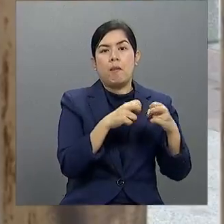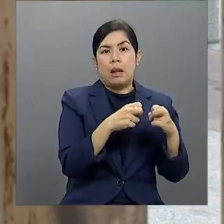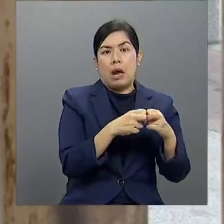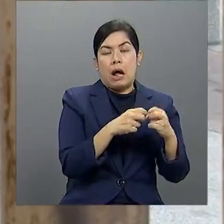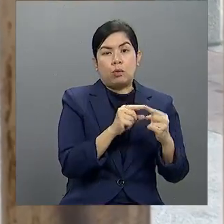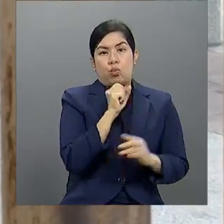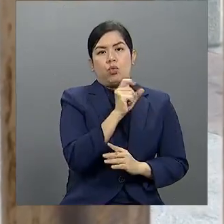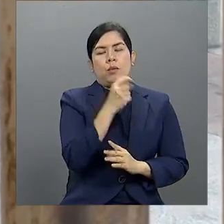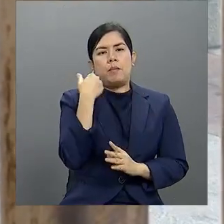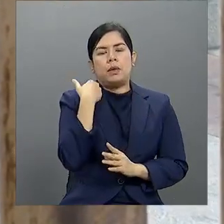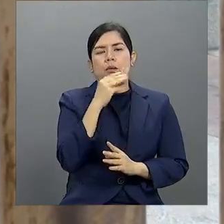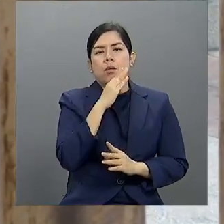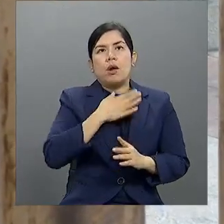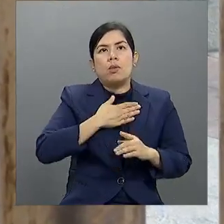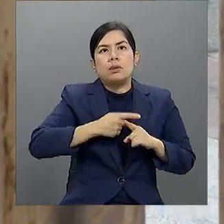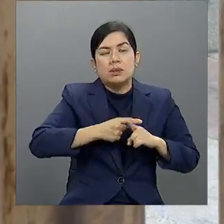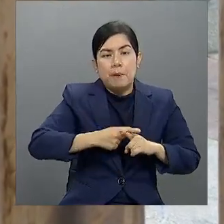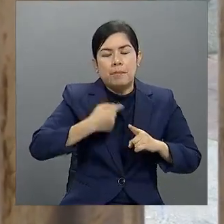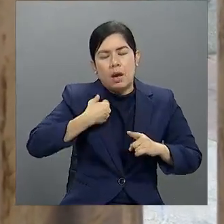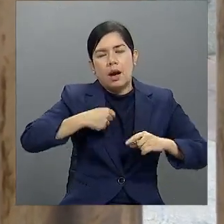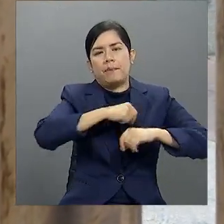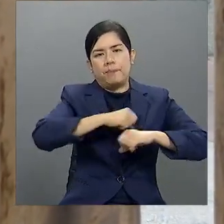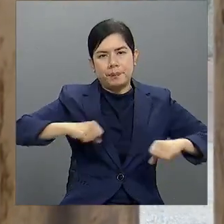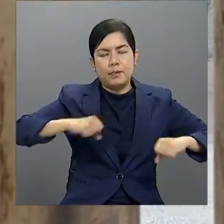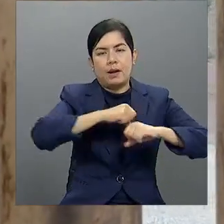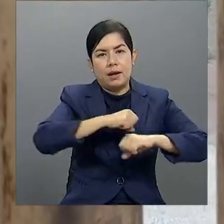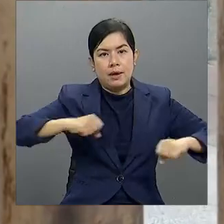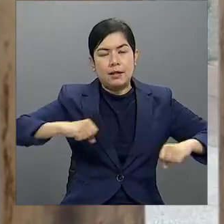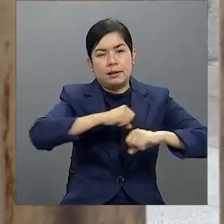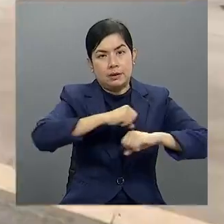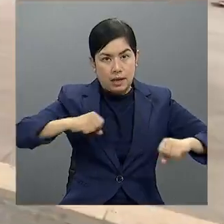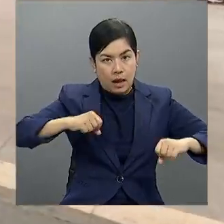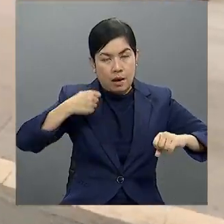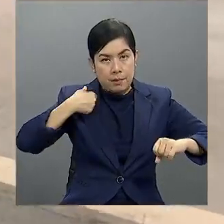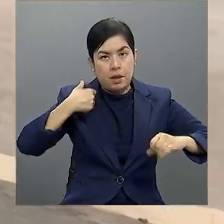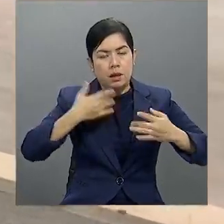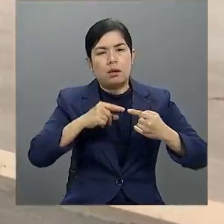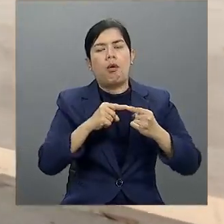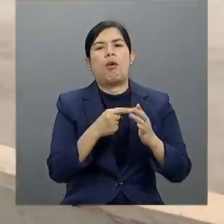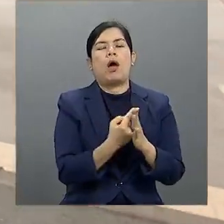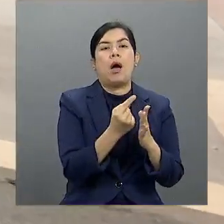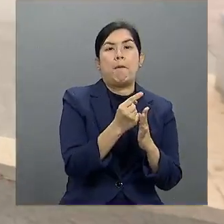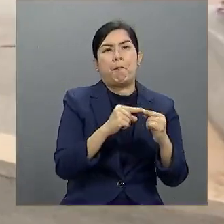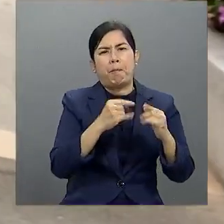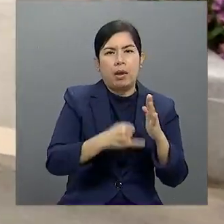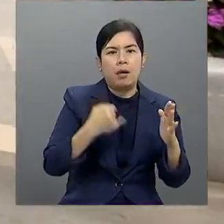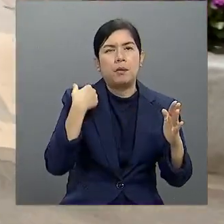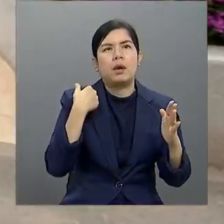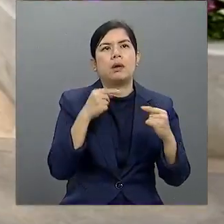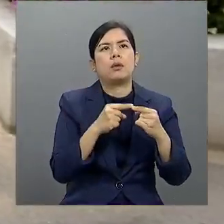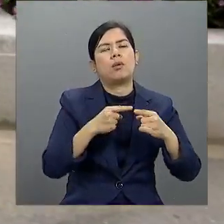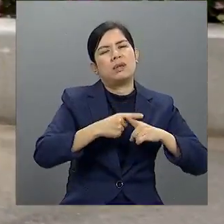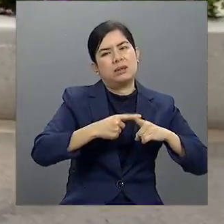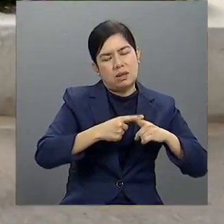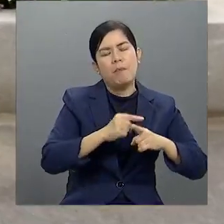การบาดเจ็บจากการเล่นกีฬาหรือว่าใช้งานผิดท่าแบบฉับพลันนะคะก็อาจจะเกิดบาดเจ็บต่อกล้ามเนื้อนั้นๆได้โดยตรงแล้ว